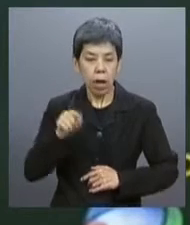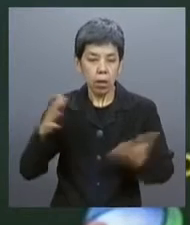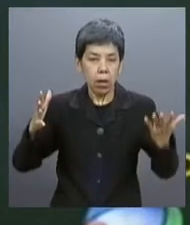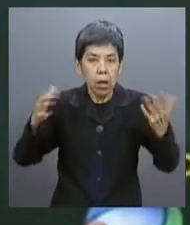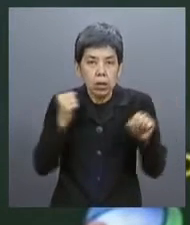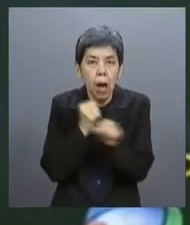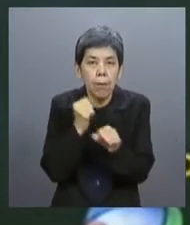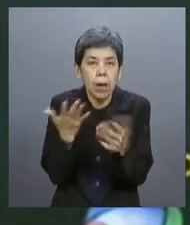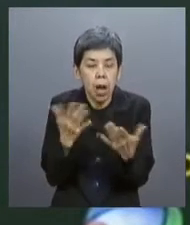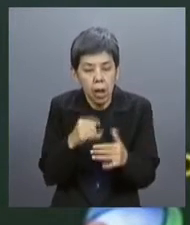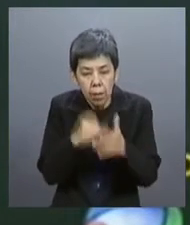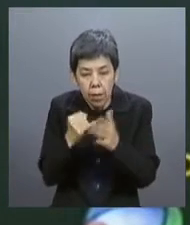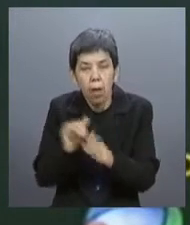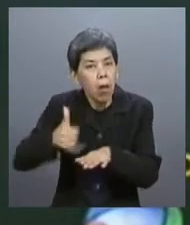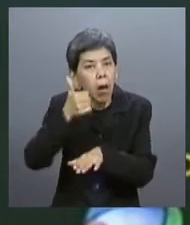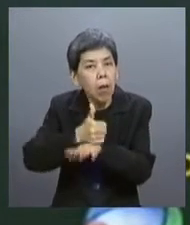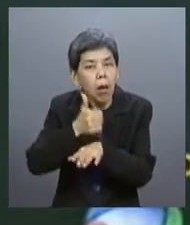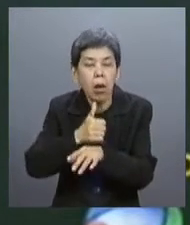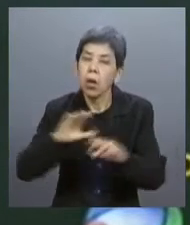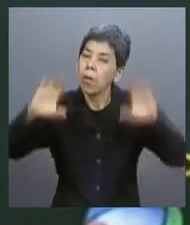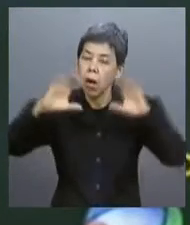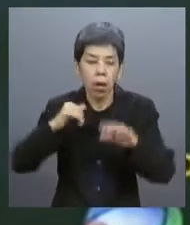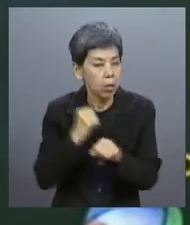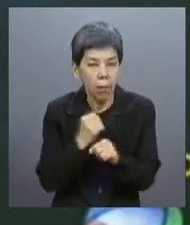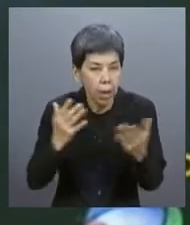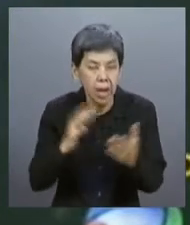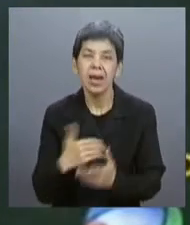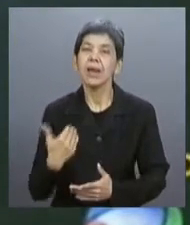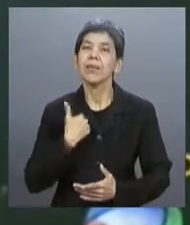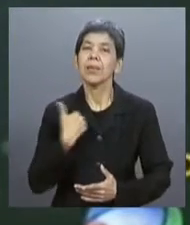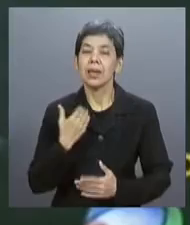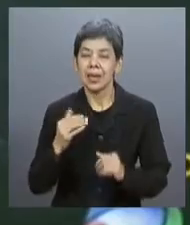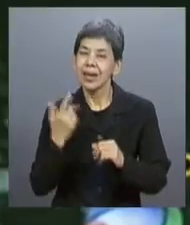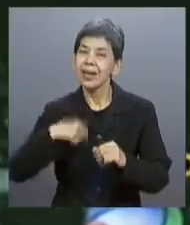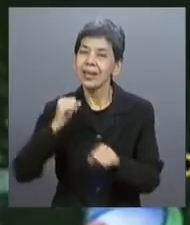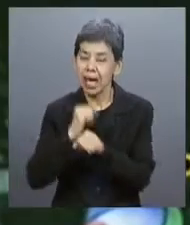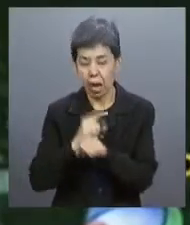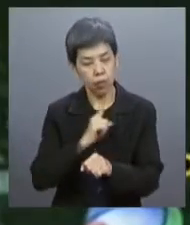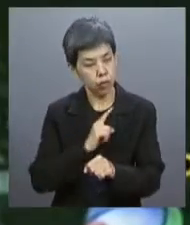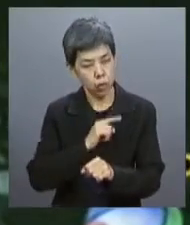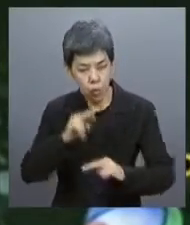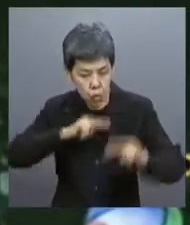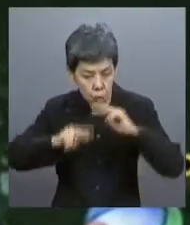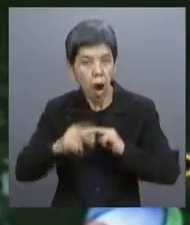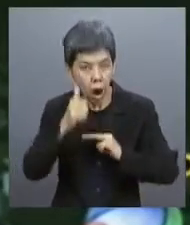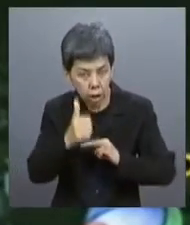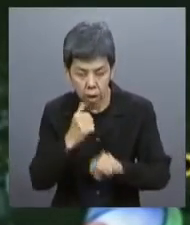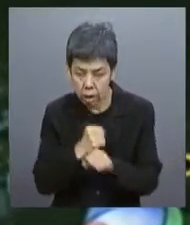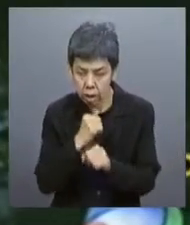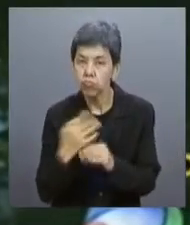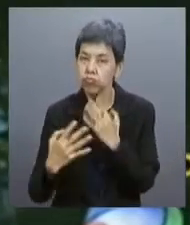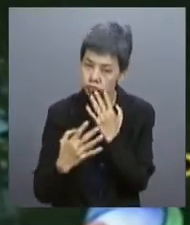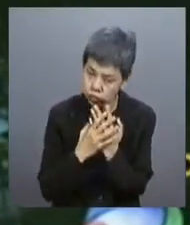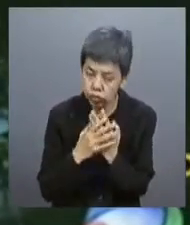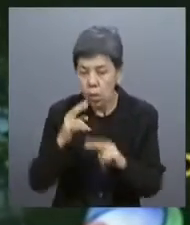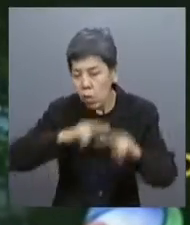จารณาคดีกับผู้ที่ดำรงตำแหน่งในรัฐบาลได้และมีเพียงศาลสูงสุดเท่านั้นที่มีอำนาจสอบสวนสั่งคุมขังและ